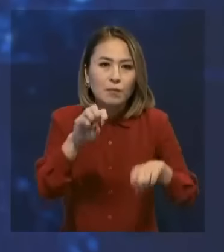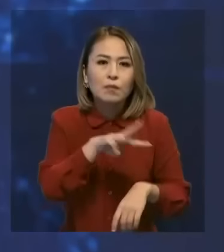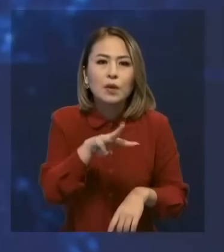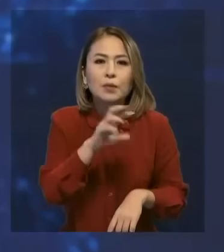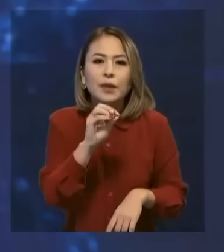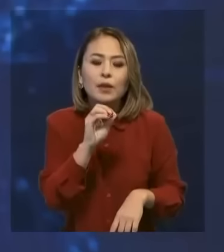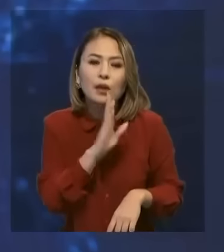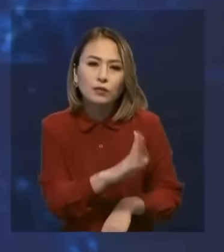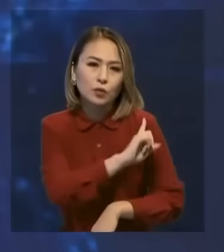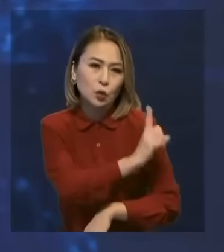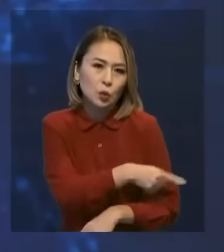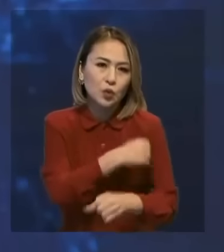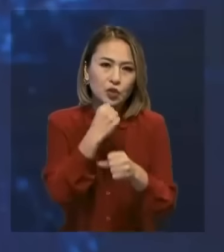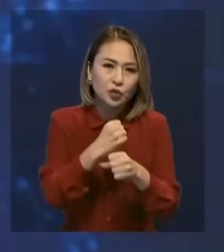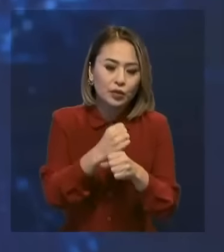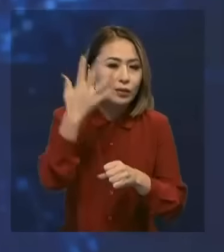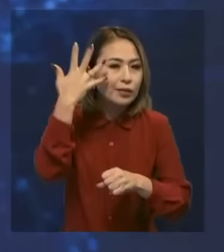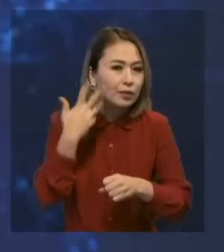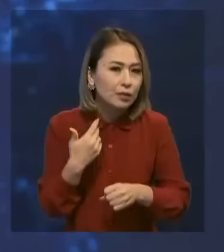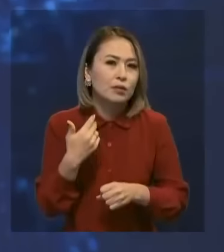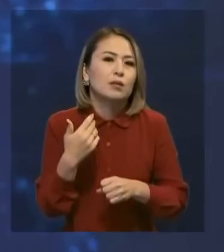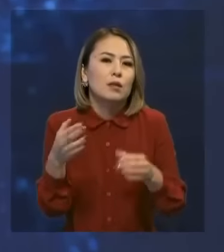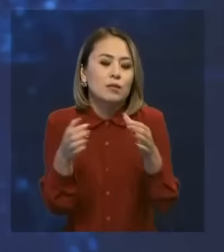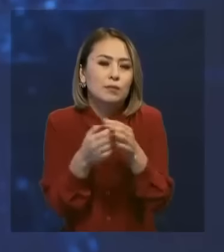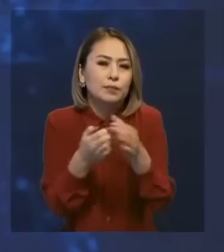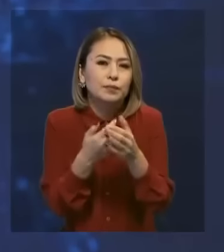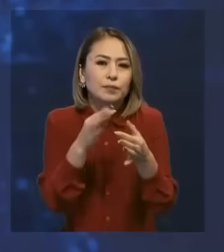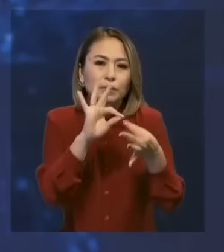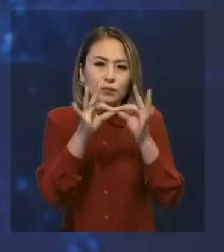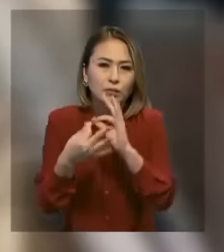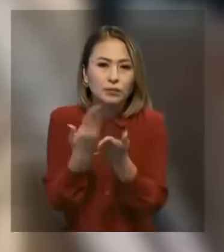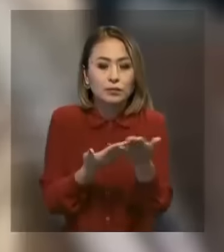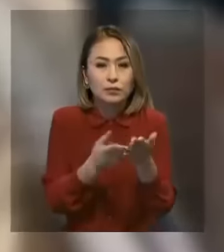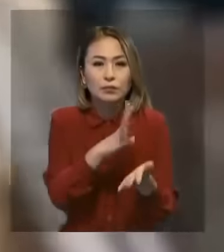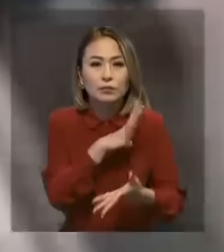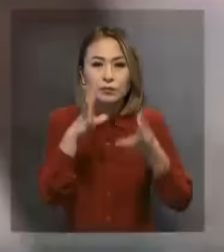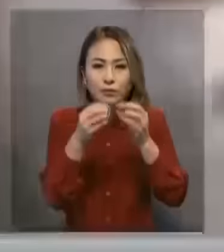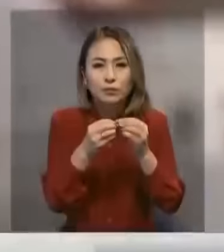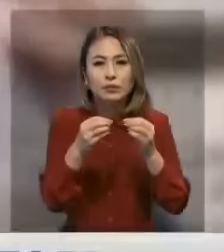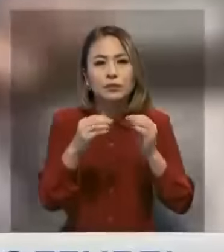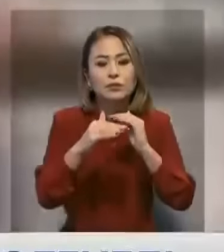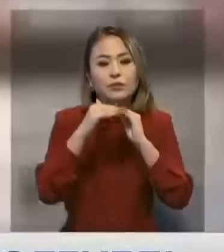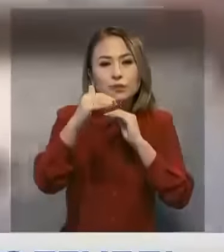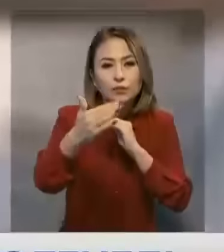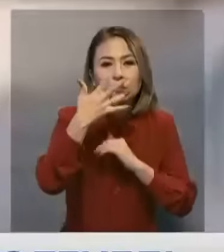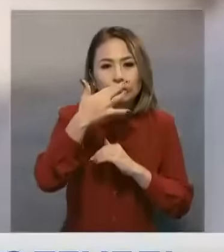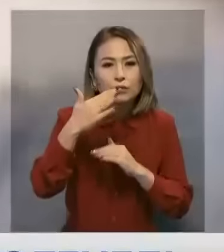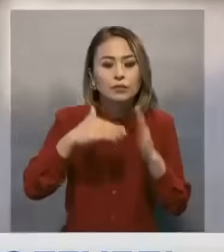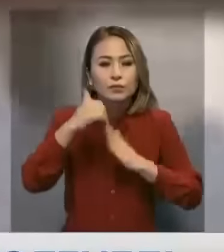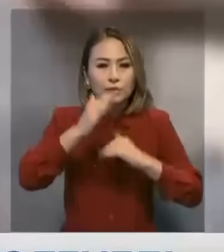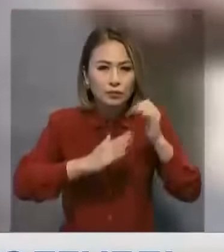мәлімдеді. Марат Бекетаев күш қолдану жиленгеннен кейін тиісті палатамен кеңес өткізген. Нәтижесінде